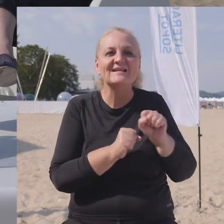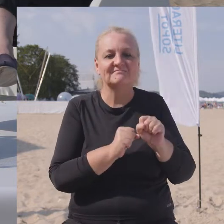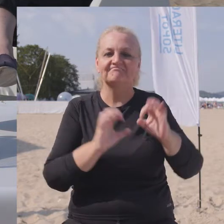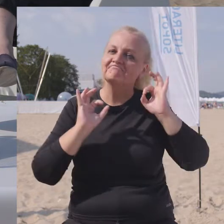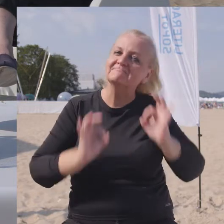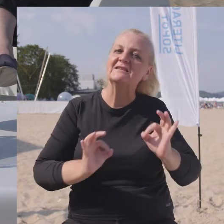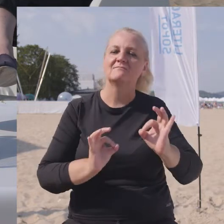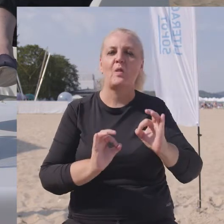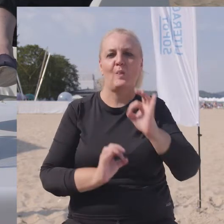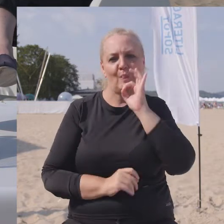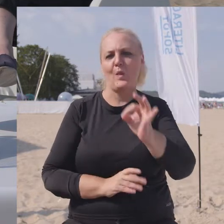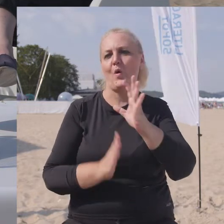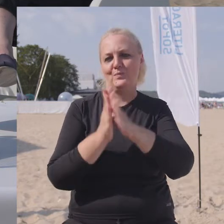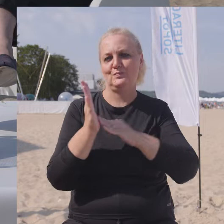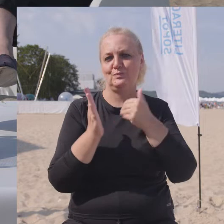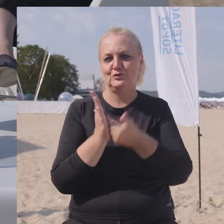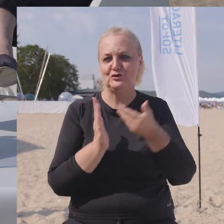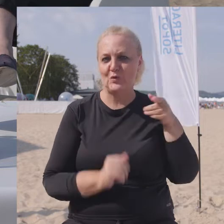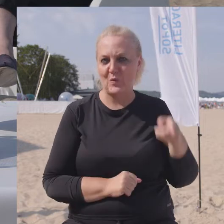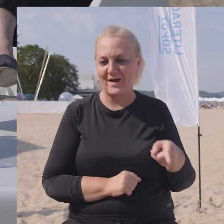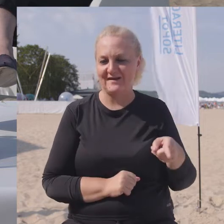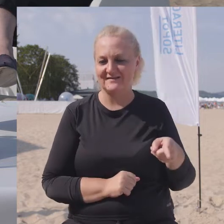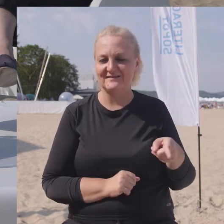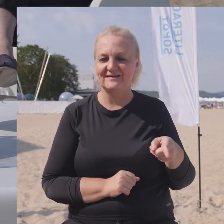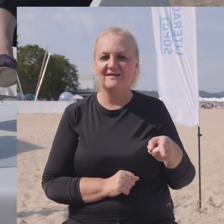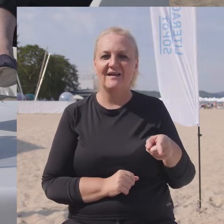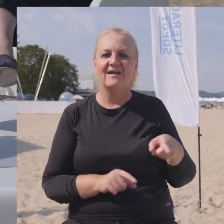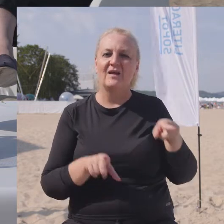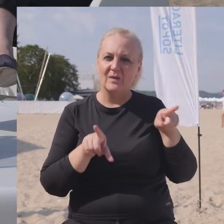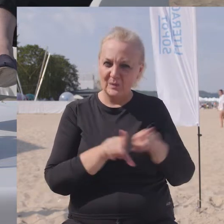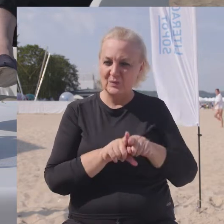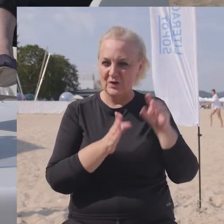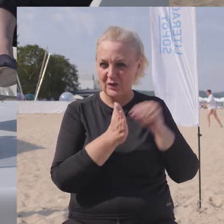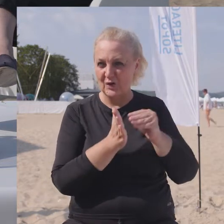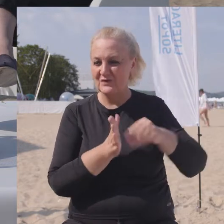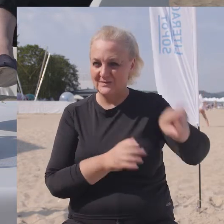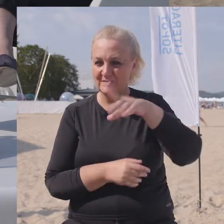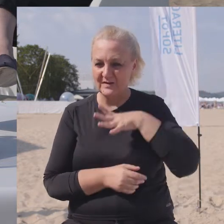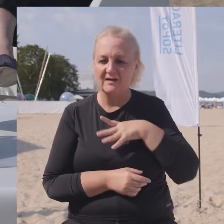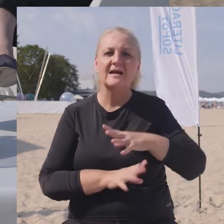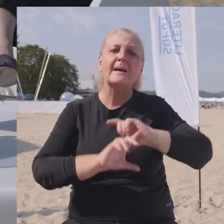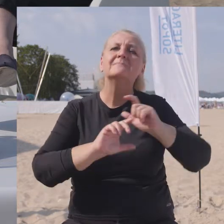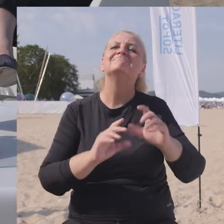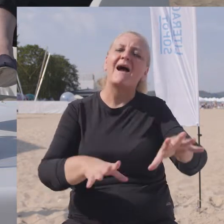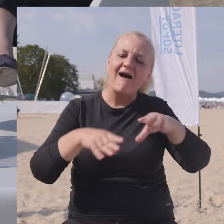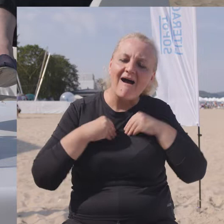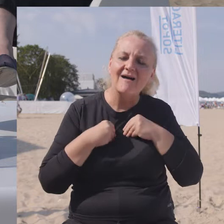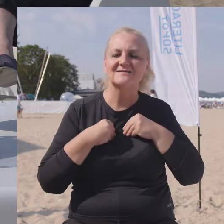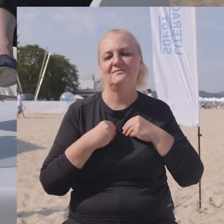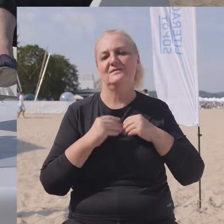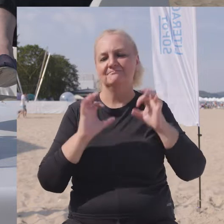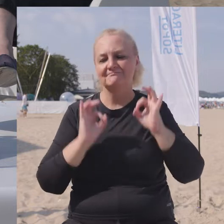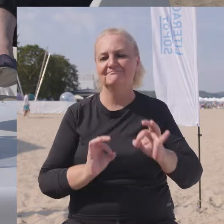wzorcowym przykładem tego, czego doświadczyło wielu spośród nas, czyli właśnie pełnej akceptacji i miłości ze